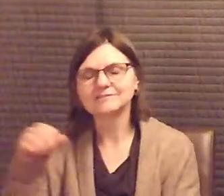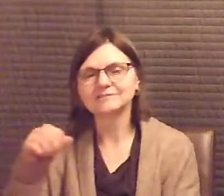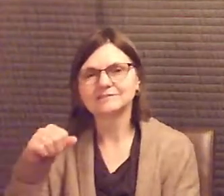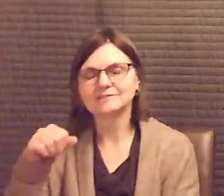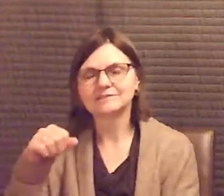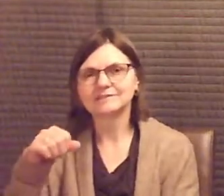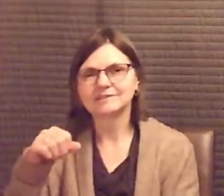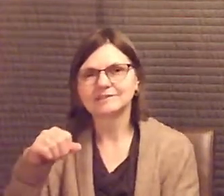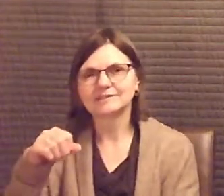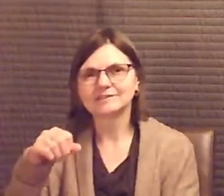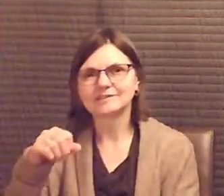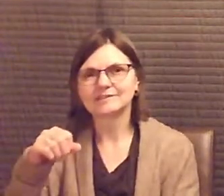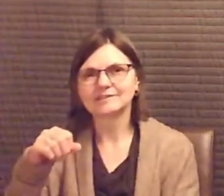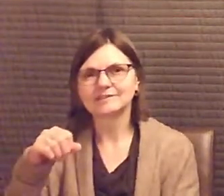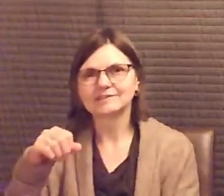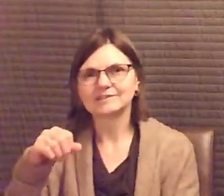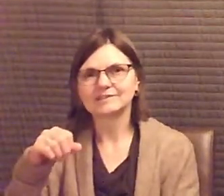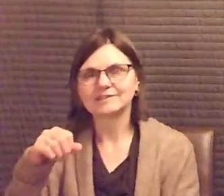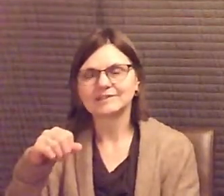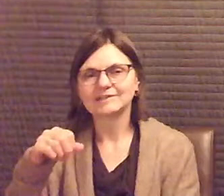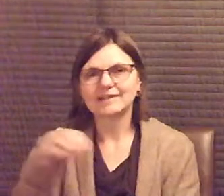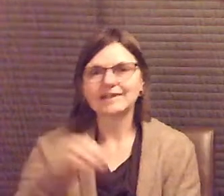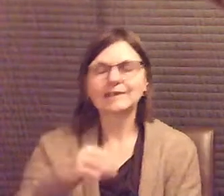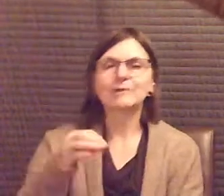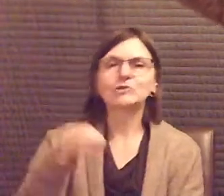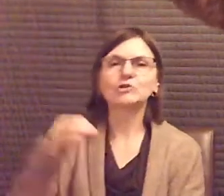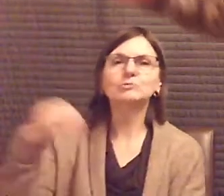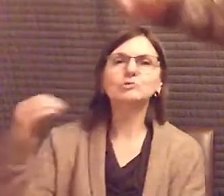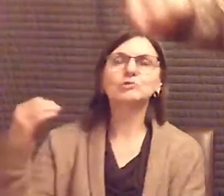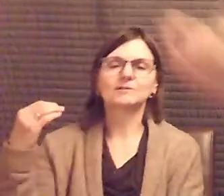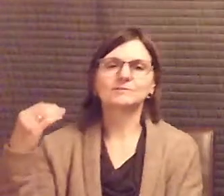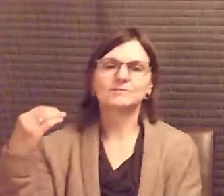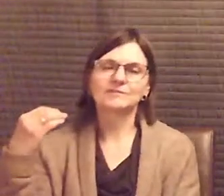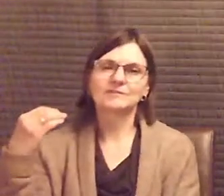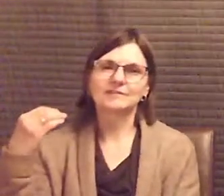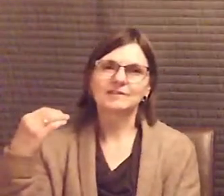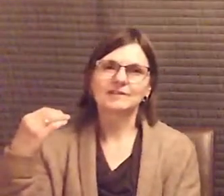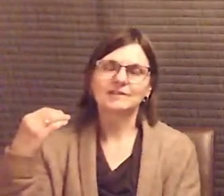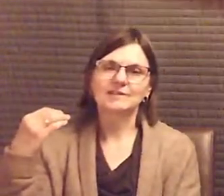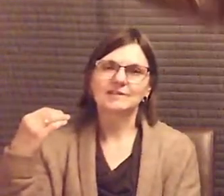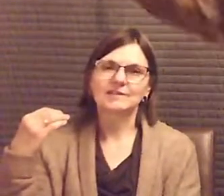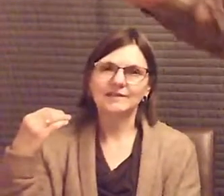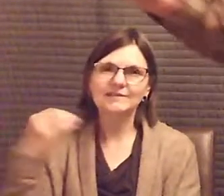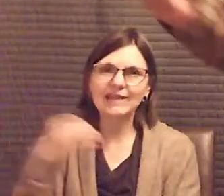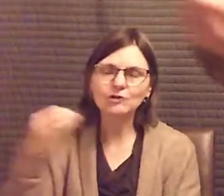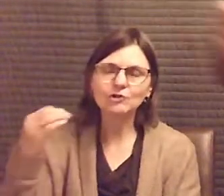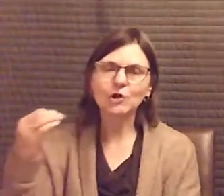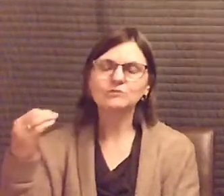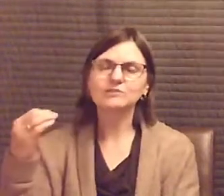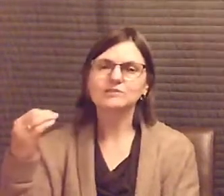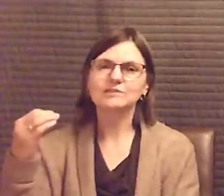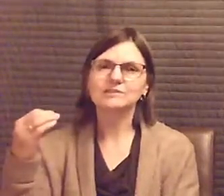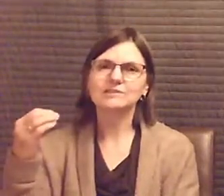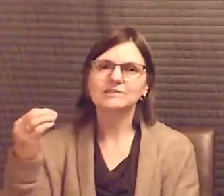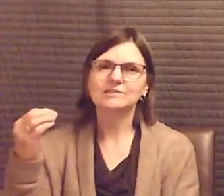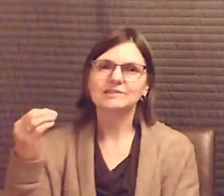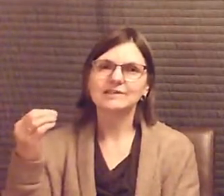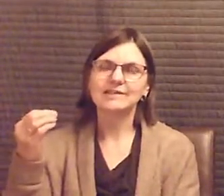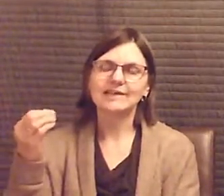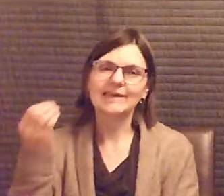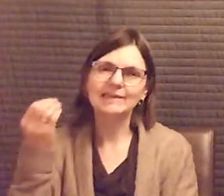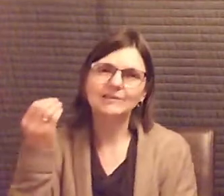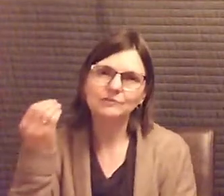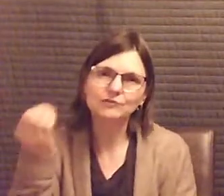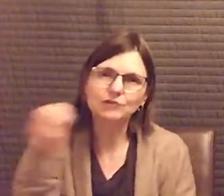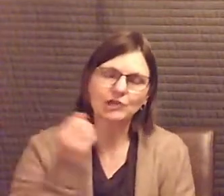azië isolde aan new york zei ik ben jullie broeder een campagne een deelgenoot en die les